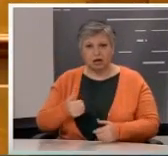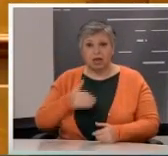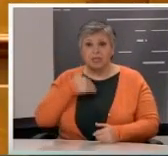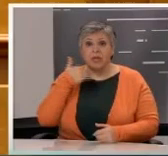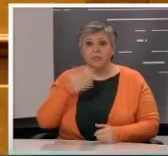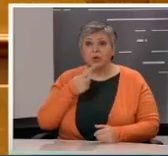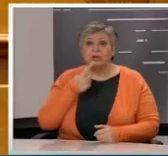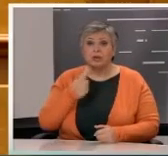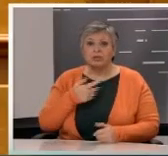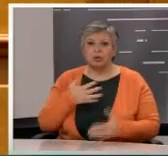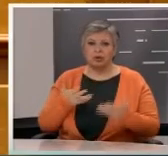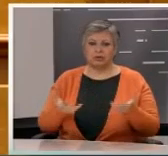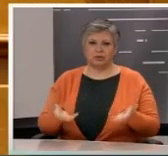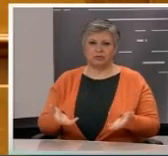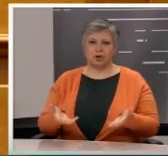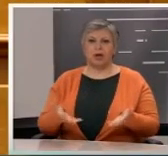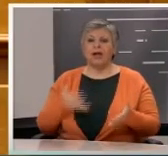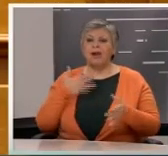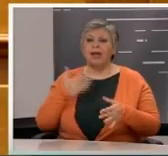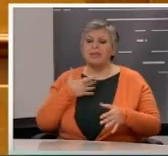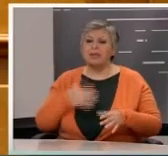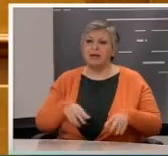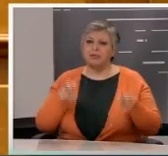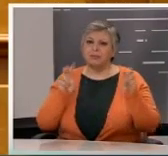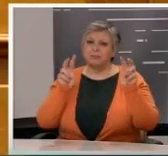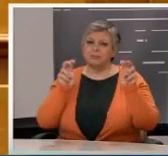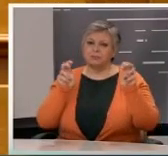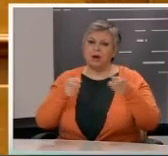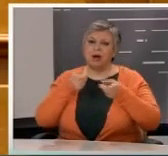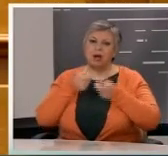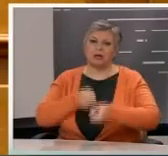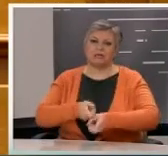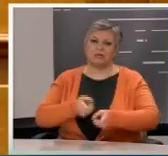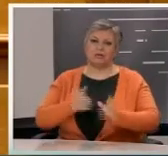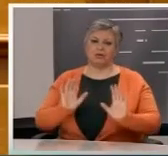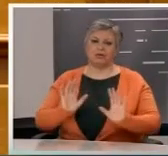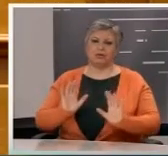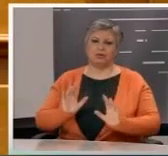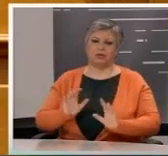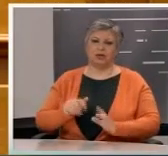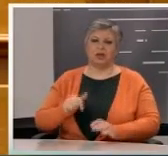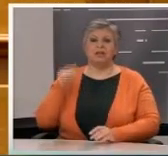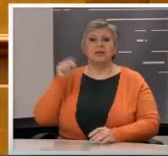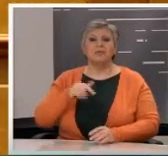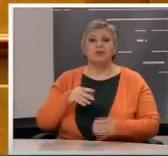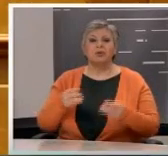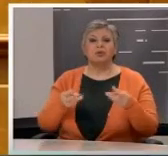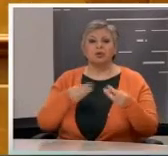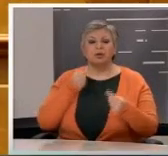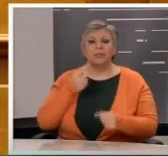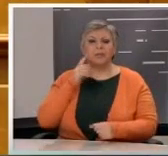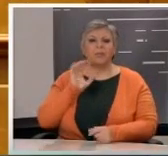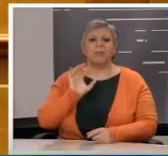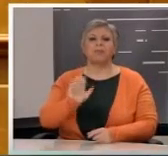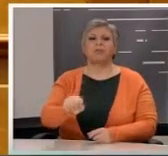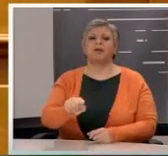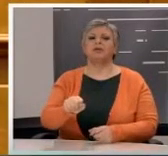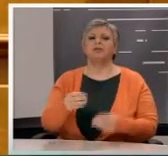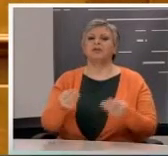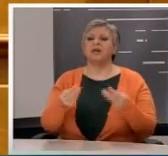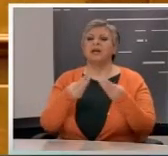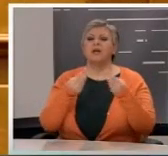μόνο και μόνο από την εκβιαστική αυτή επιχειρηματολογία μπορεί να βγάλει κανείς πάρα πολύ σαφή συμπεράσματα για την ποιότητα